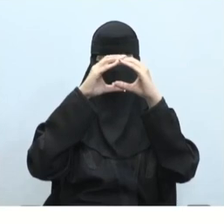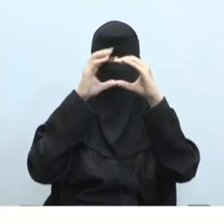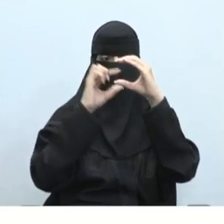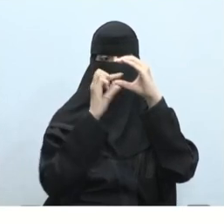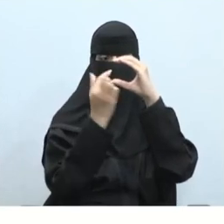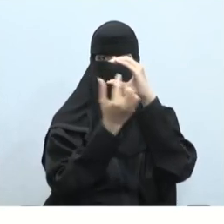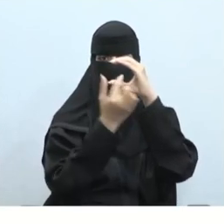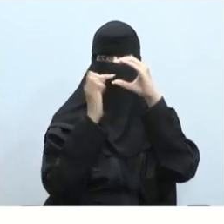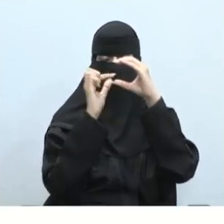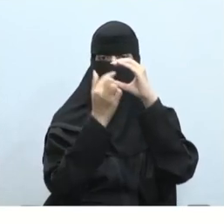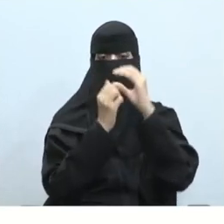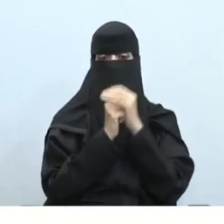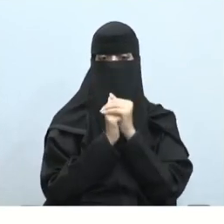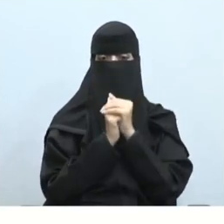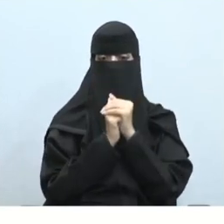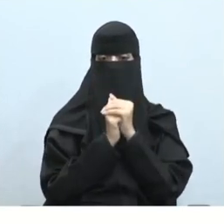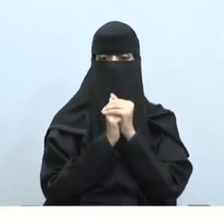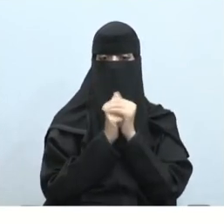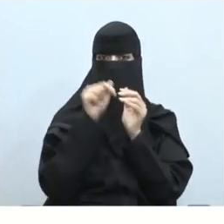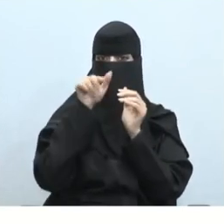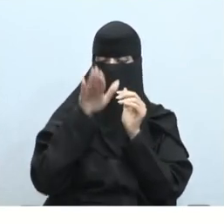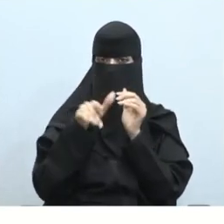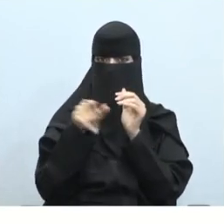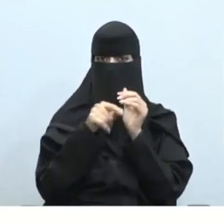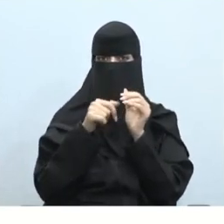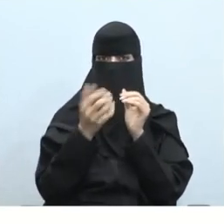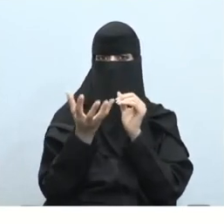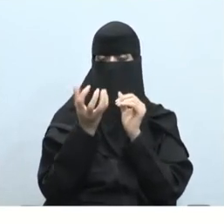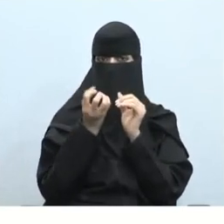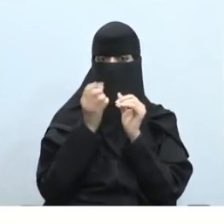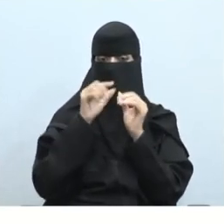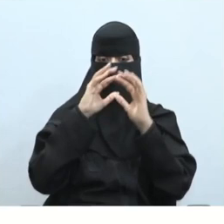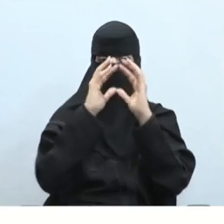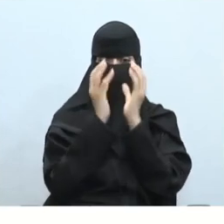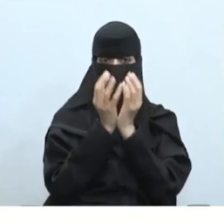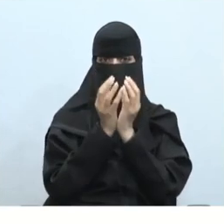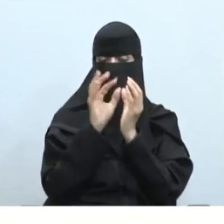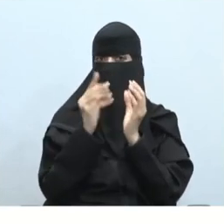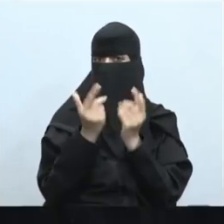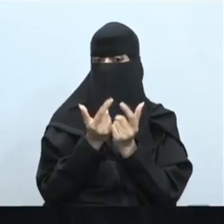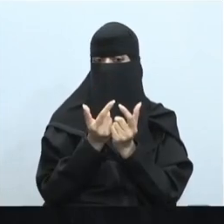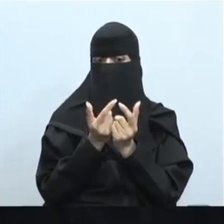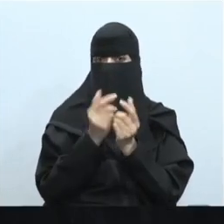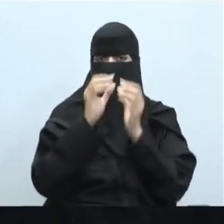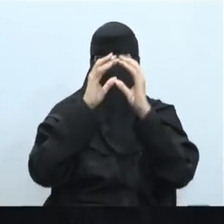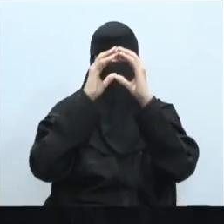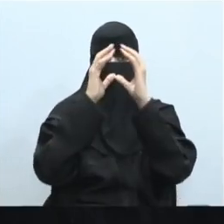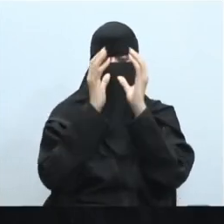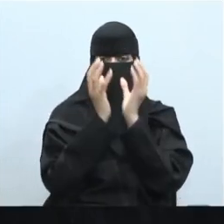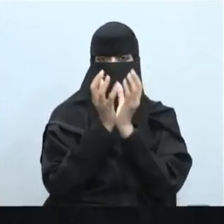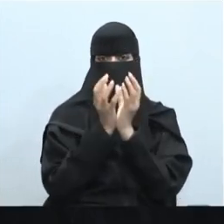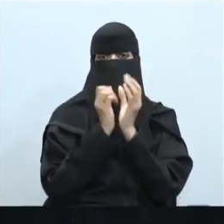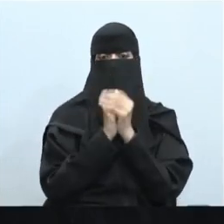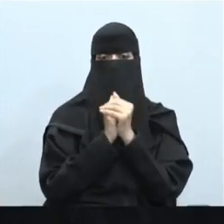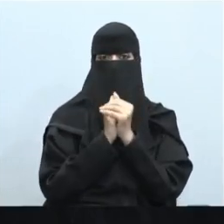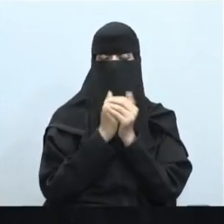ومفلطحه من القطبين اي انها تاخذ الشكل ماذا البيضاوي او الشكل